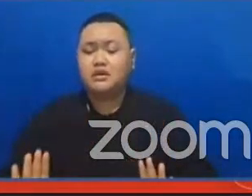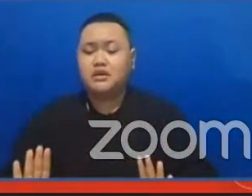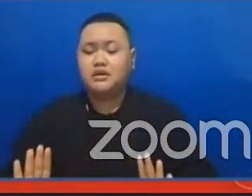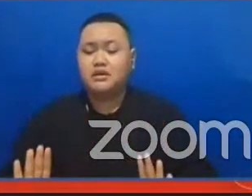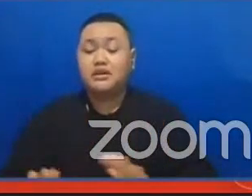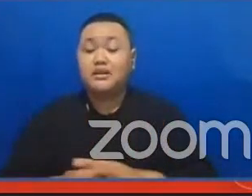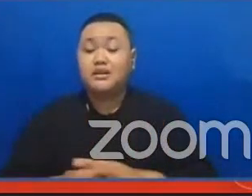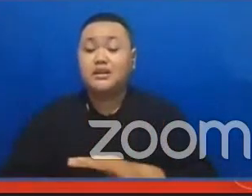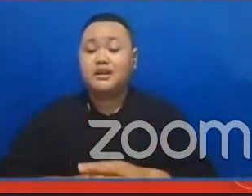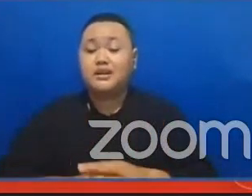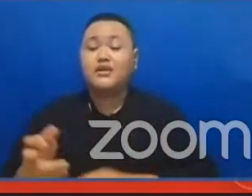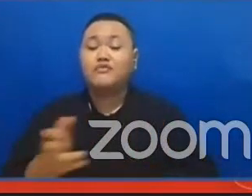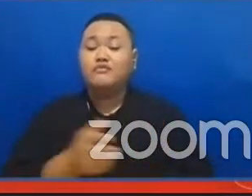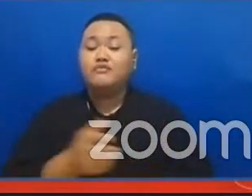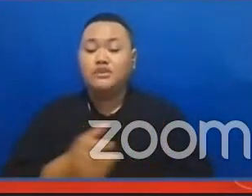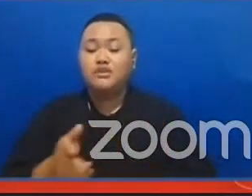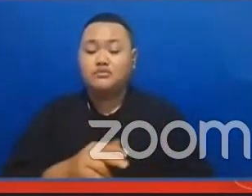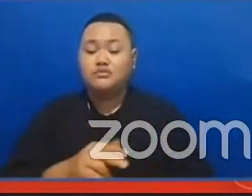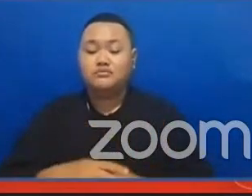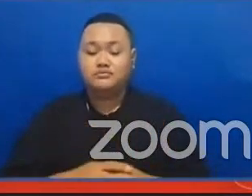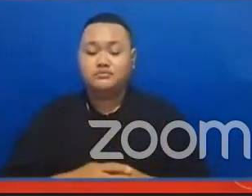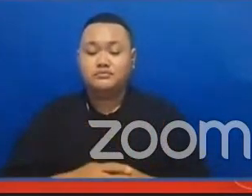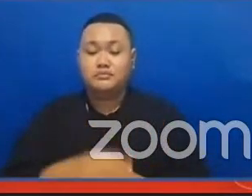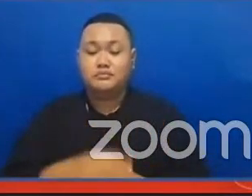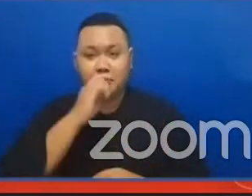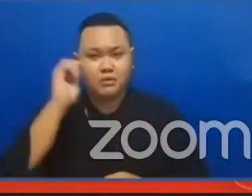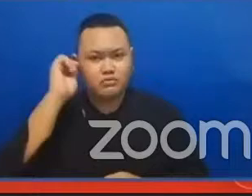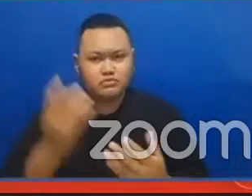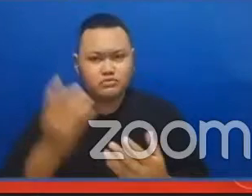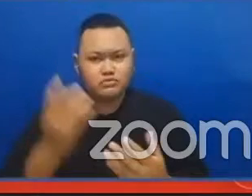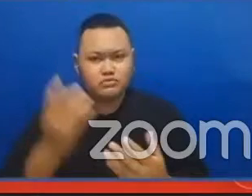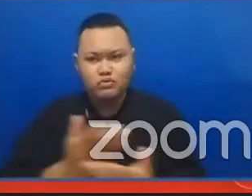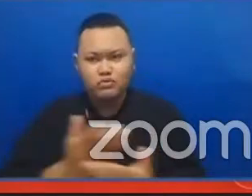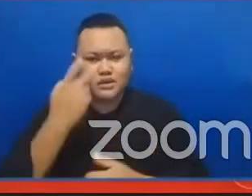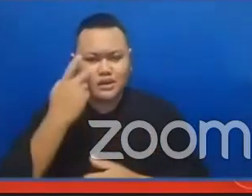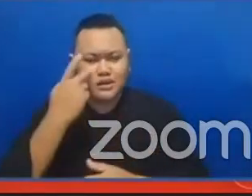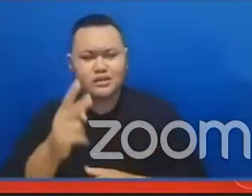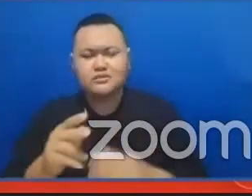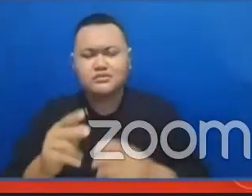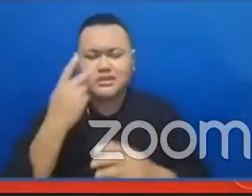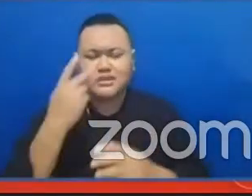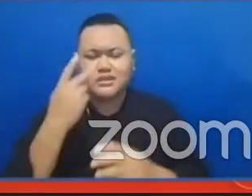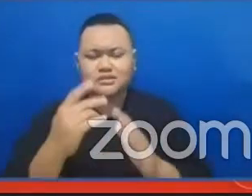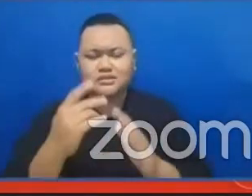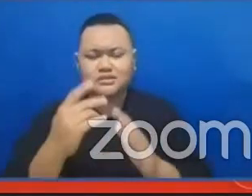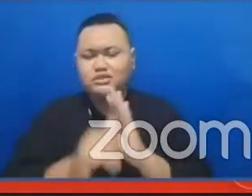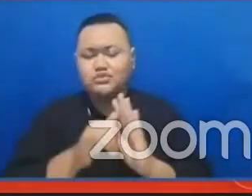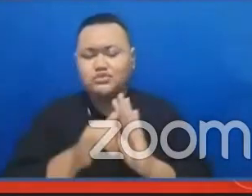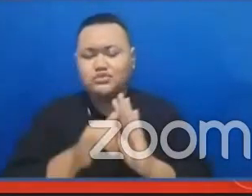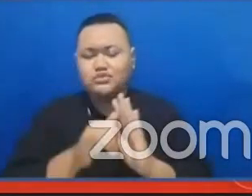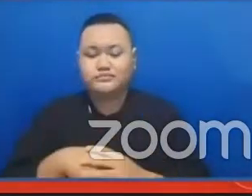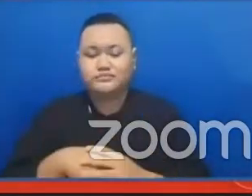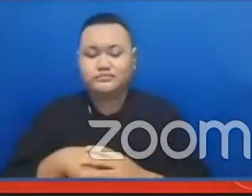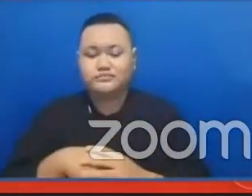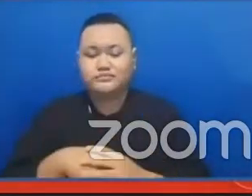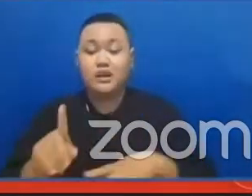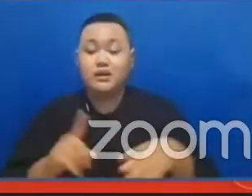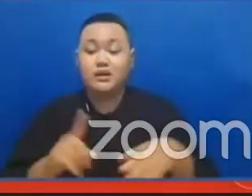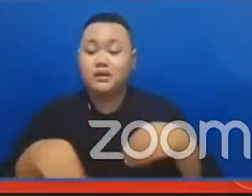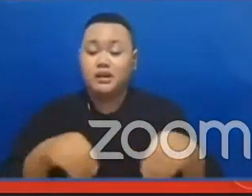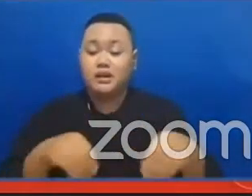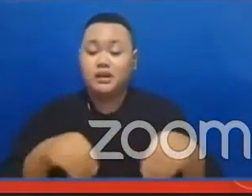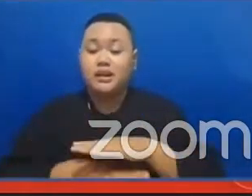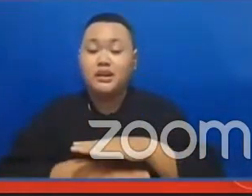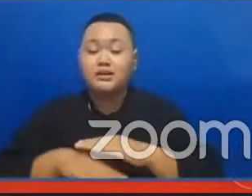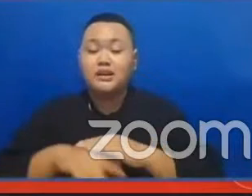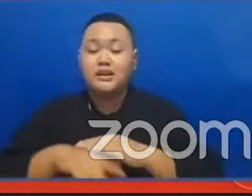edukasi. Bisa juga Bapak-Ibu temukan di YouTube televisi edukasi. Ya. Kemudian ada materi yang based on-nya